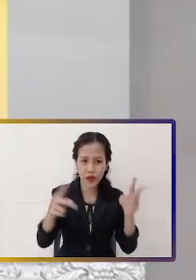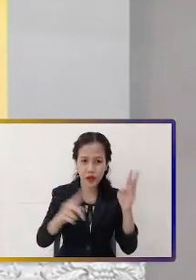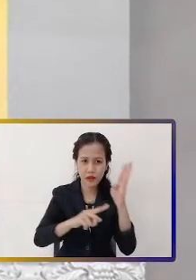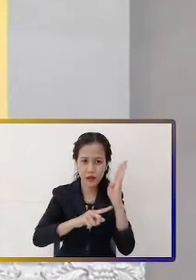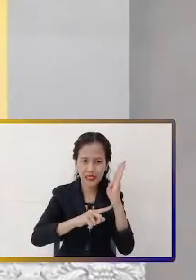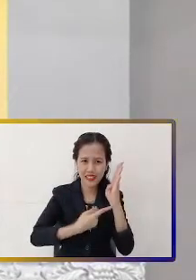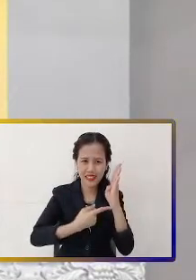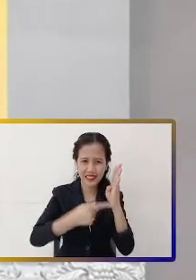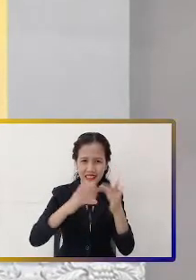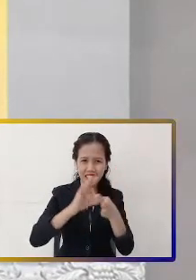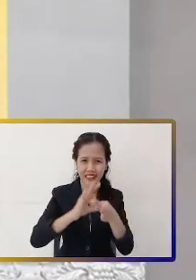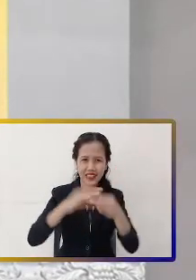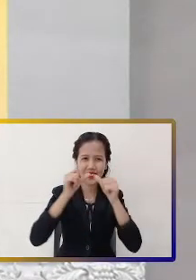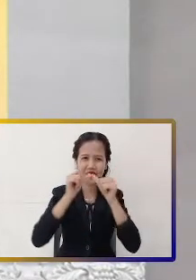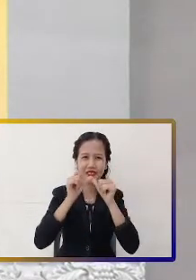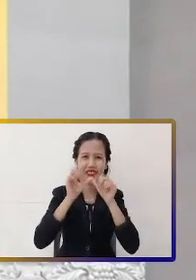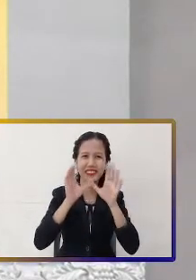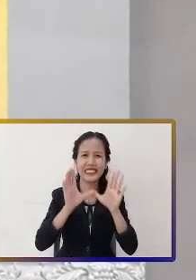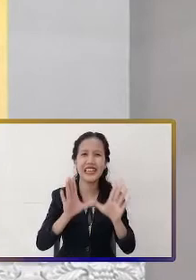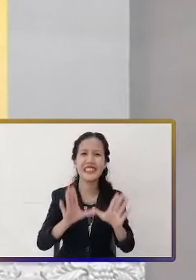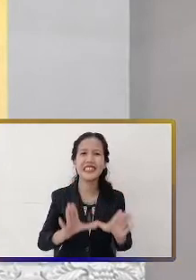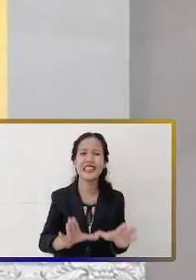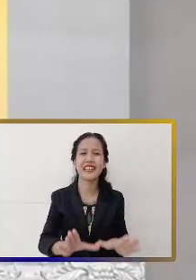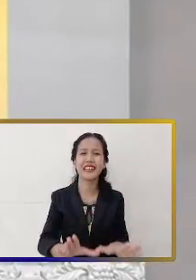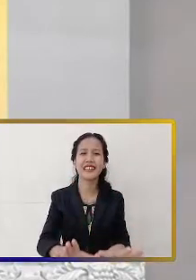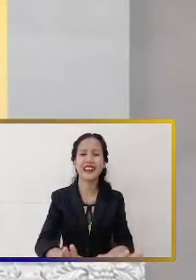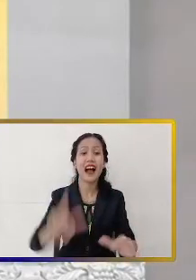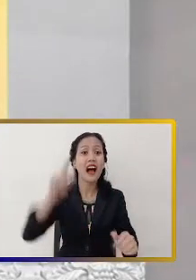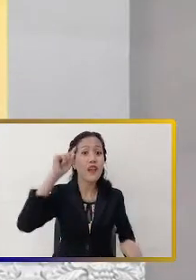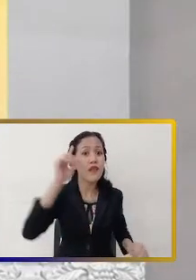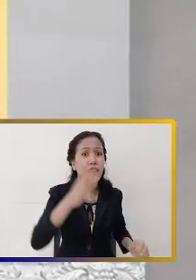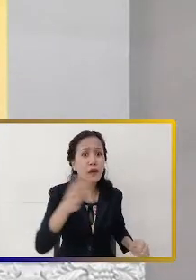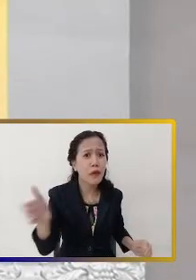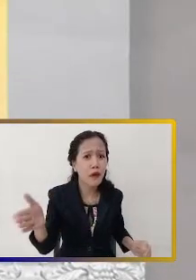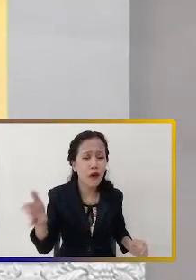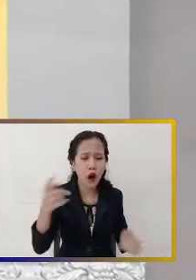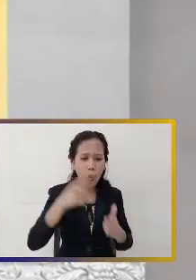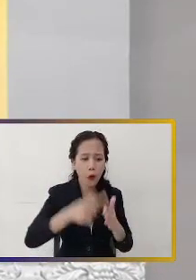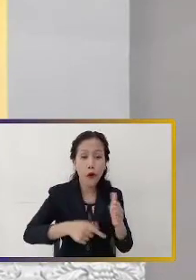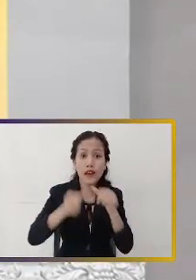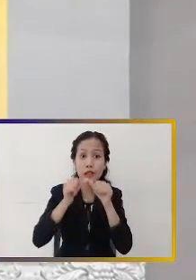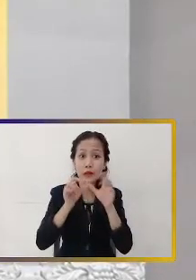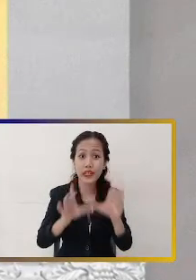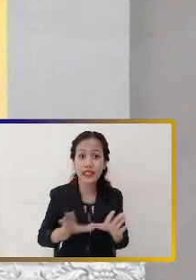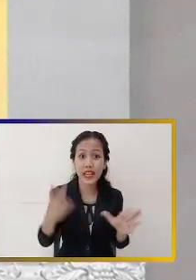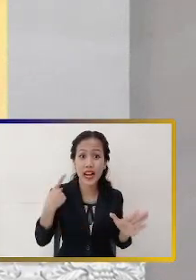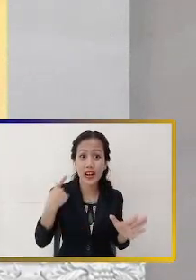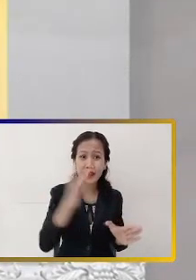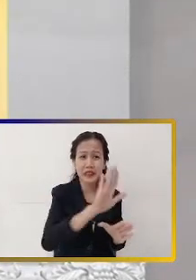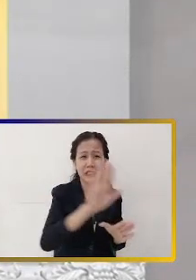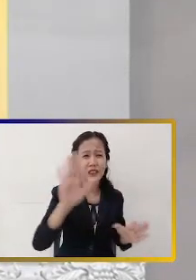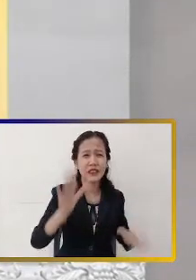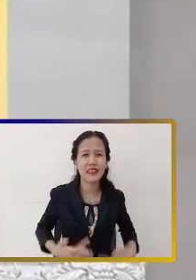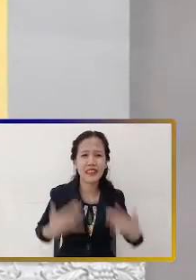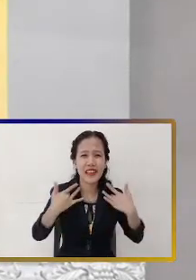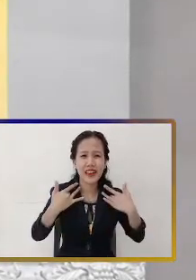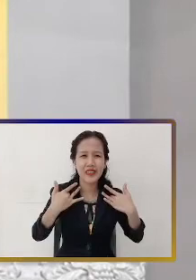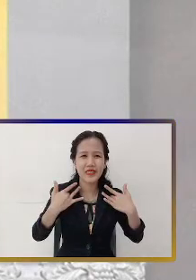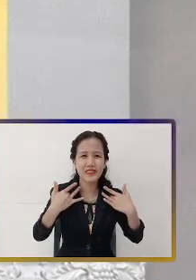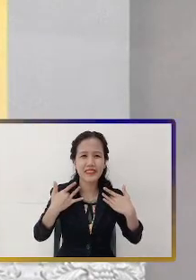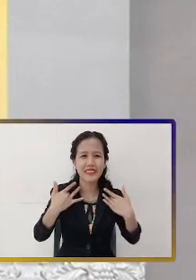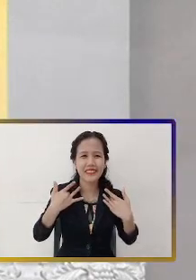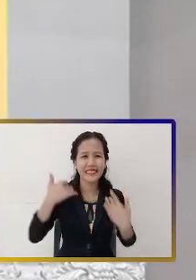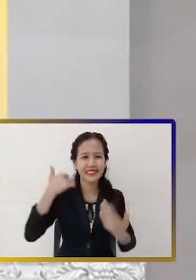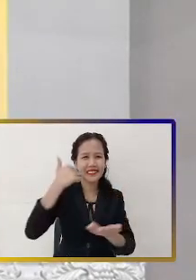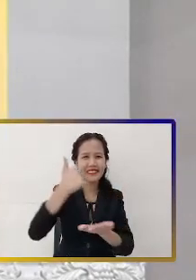His blessings. Imagine kung anong klaseng pagpapala meron ka sa buhay mo. Kapatid, talk to me if you